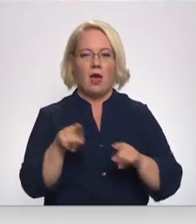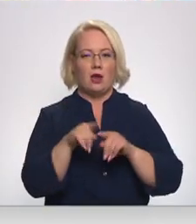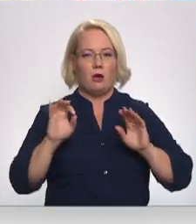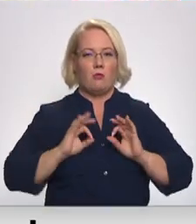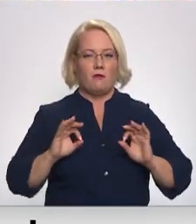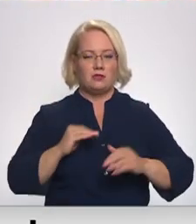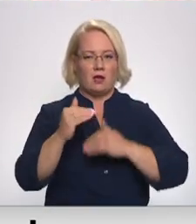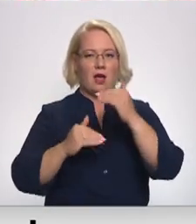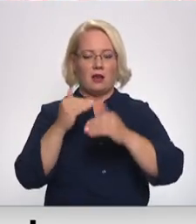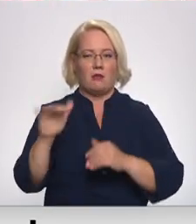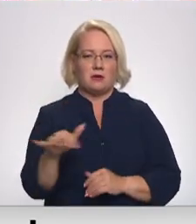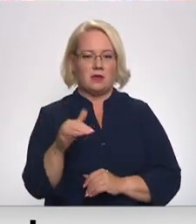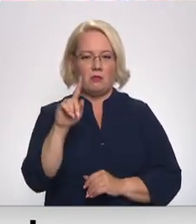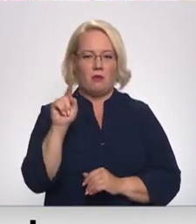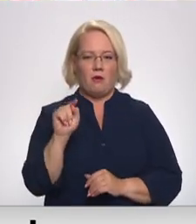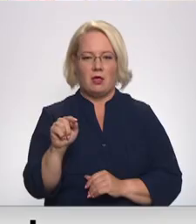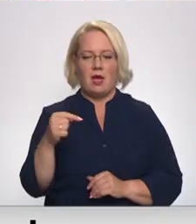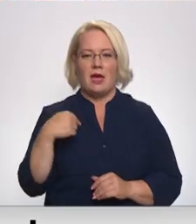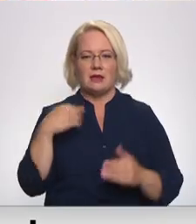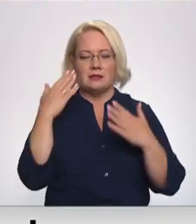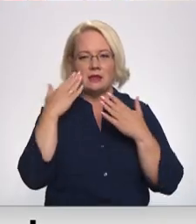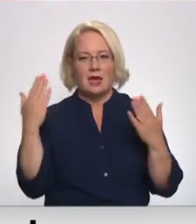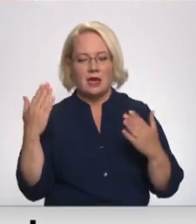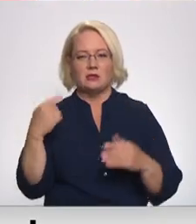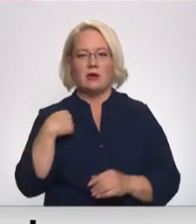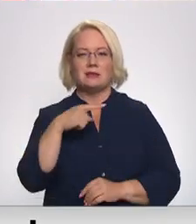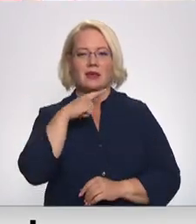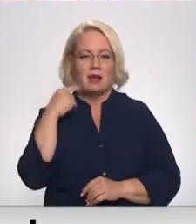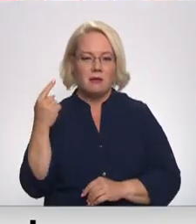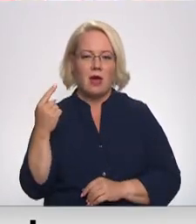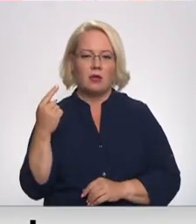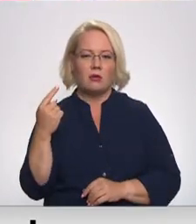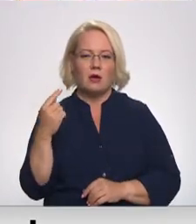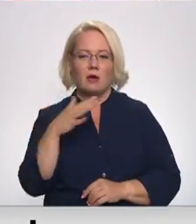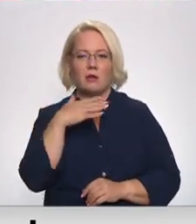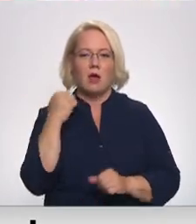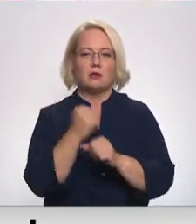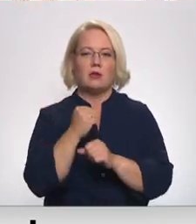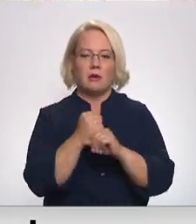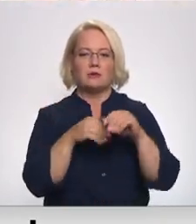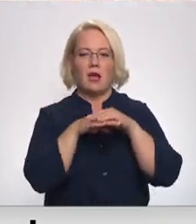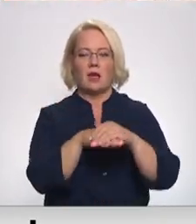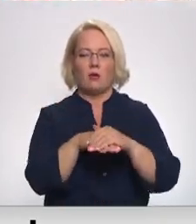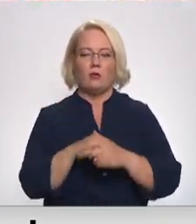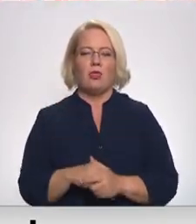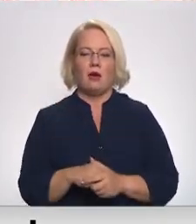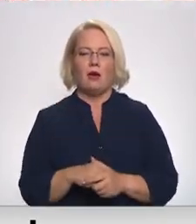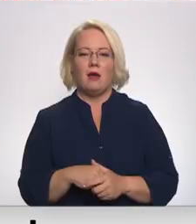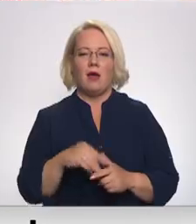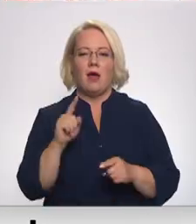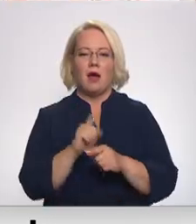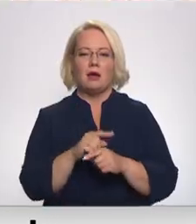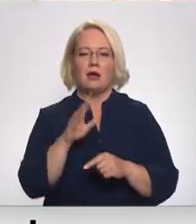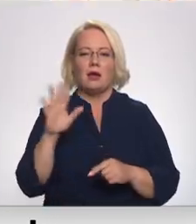karjeru basketbolā? Es nezinu. It kā jā, es gribētu, bet daudz darbs jāliek iekšā priekšā. Lai arī auguma pārstāvs